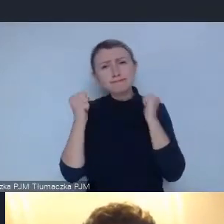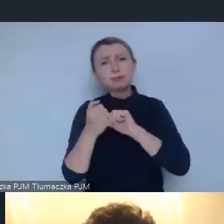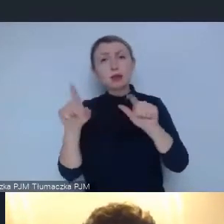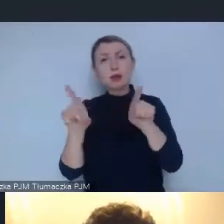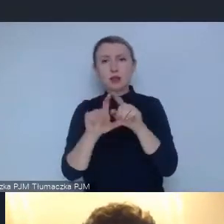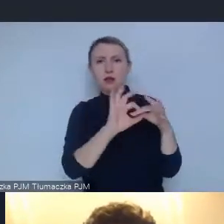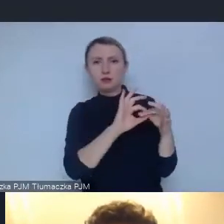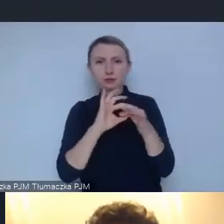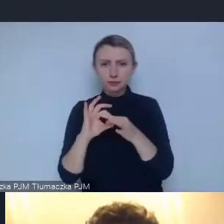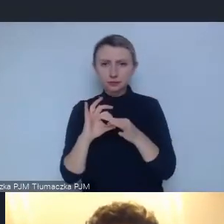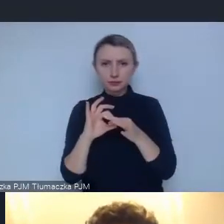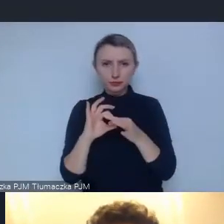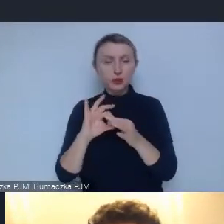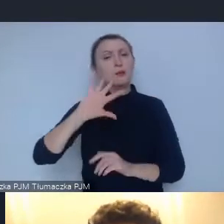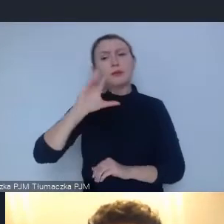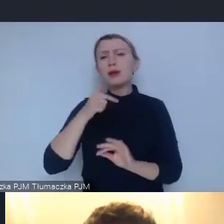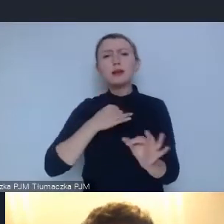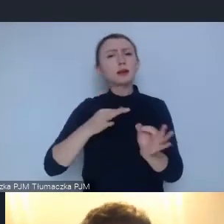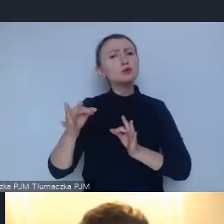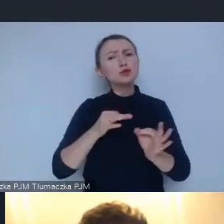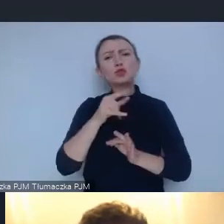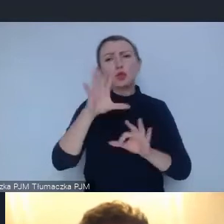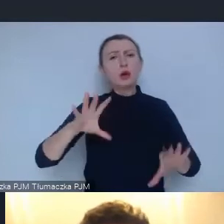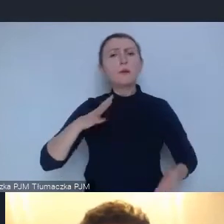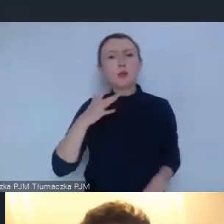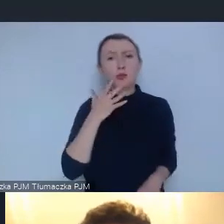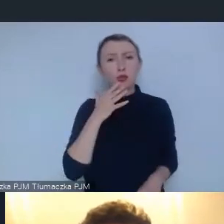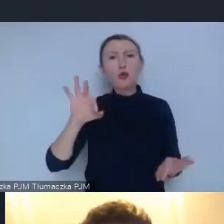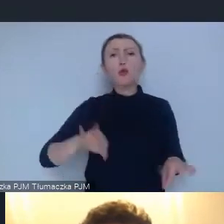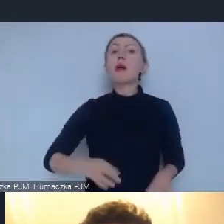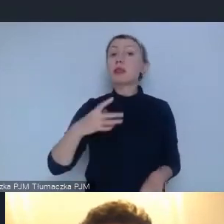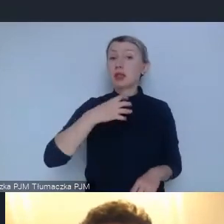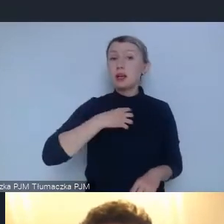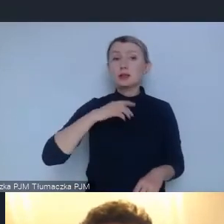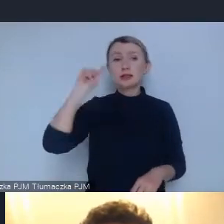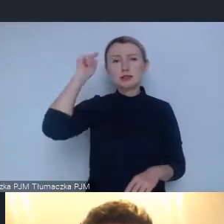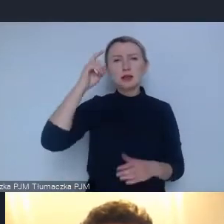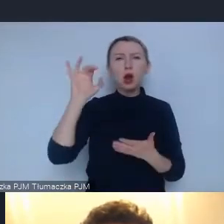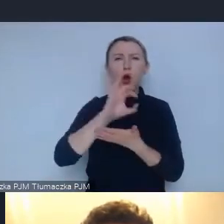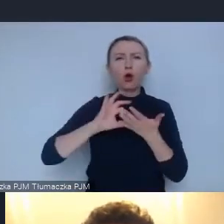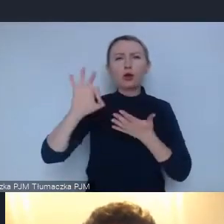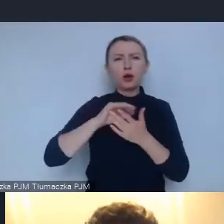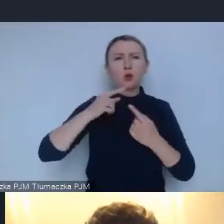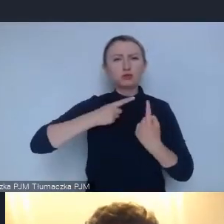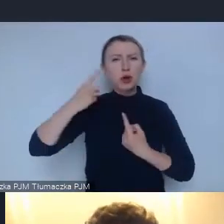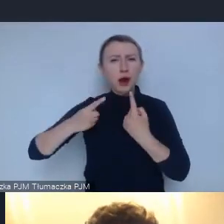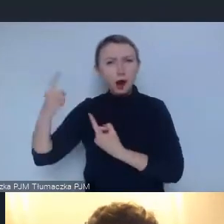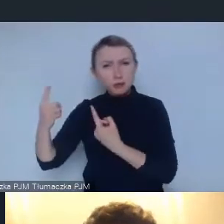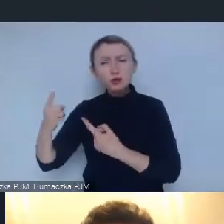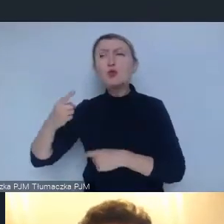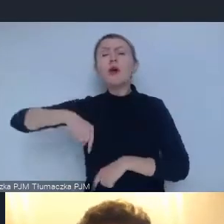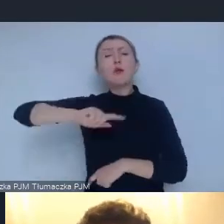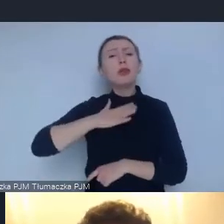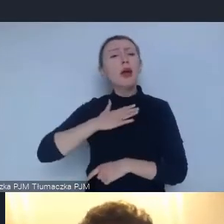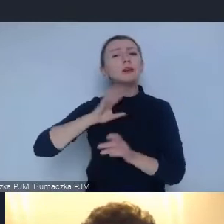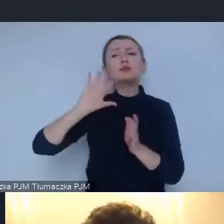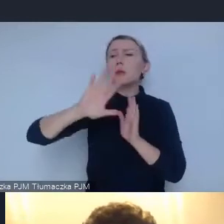tej pięknej historii, o której powiedział pan dyrektor Centralnego Okręgu Przemysłowego, bo nasze miasto jest w